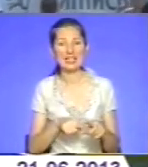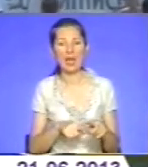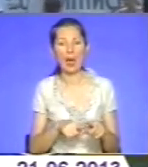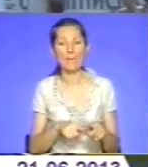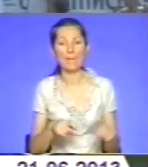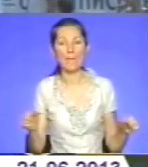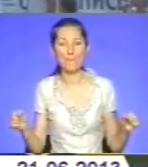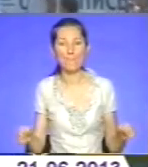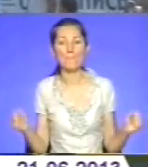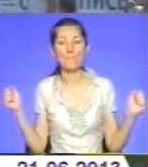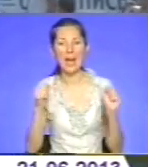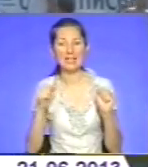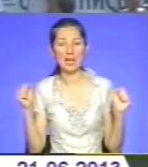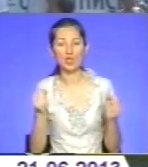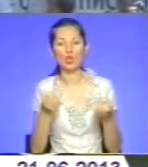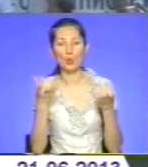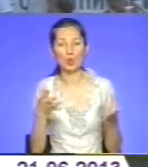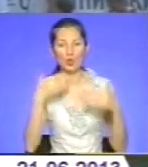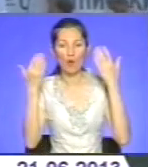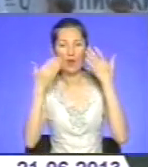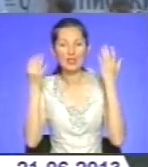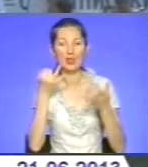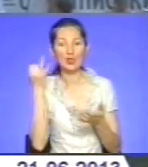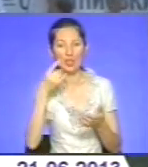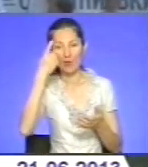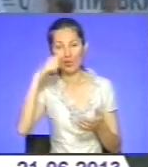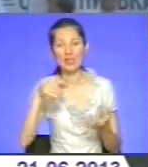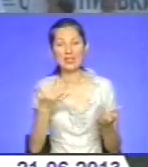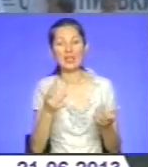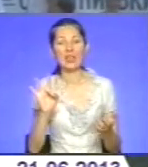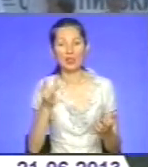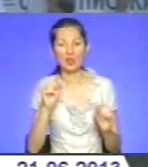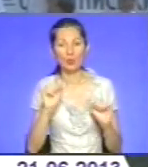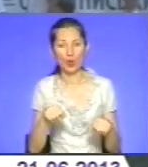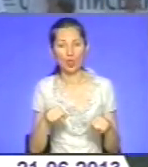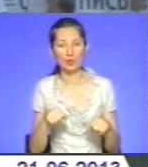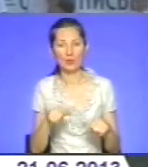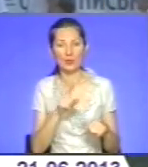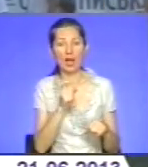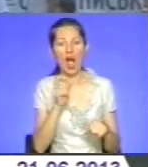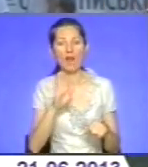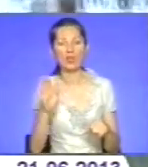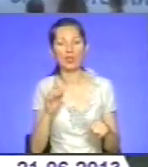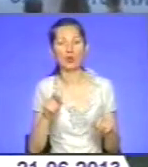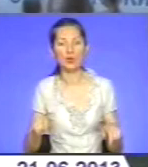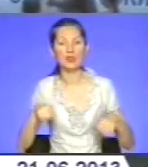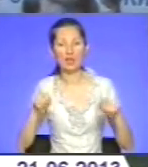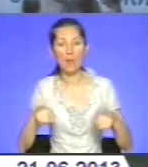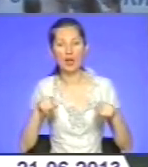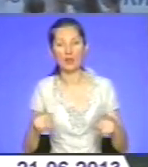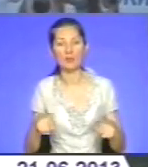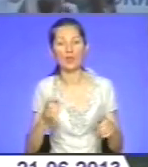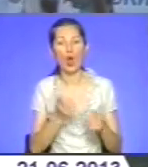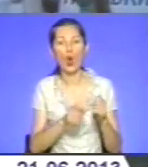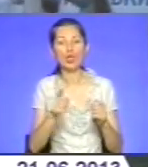м'язи качаються, і ну, просто весело, і цікаво знати, скільки ти зможеш за хвилину пристрибати. Кожна людина